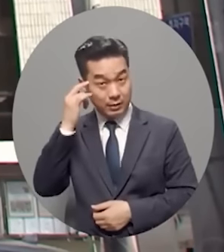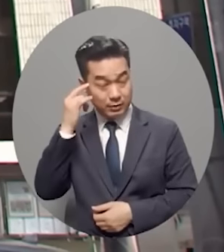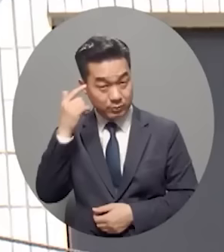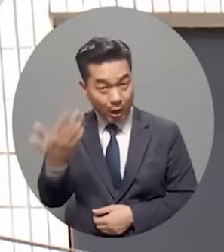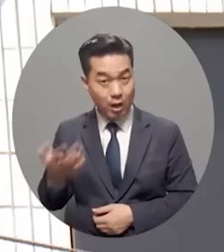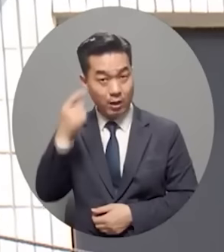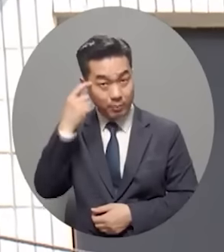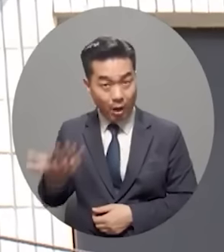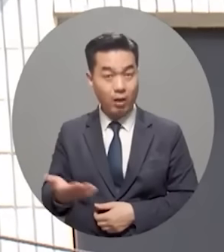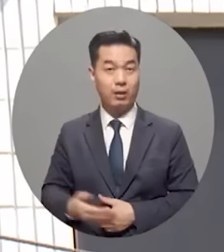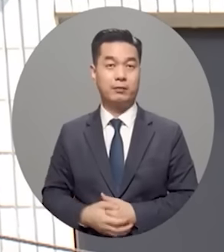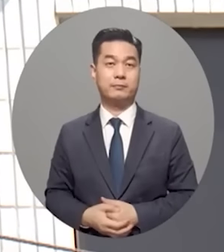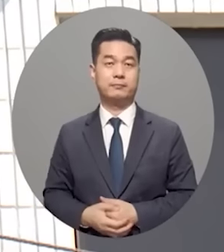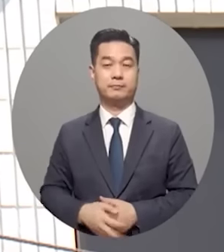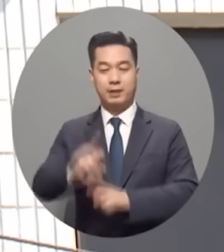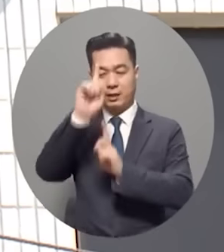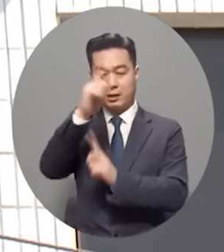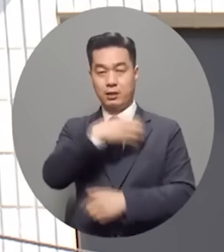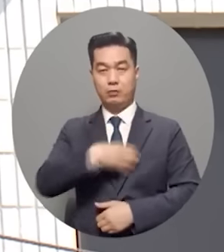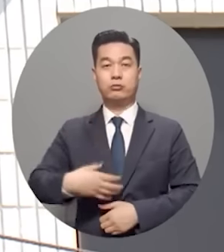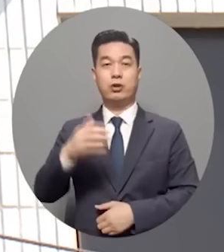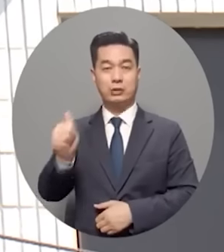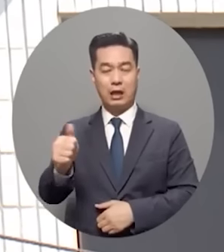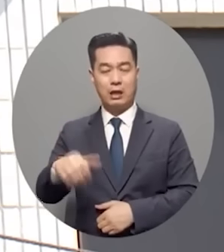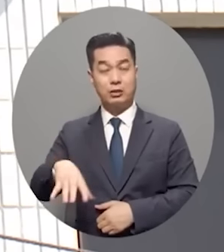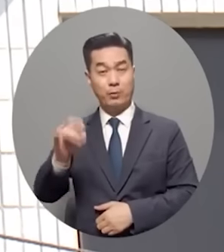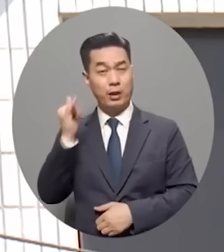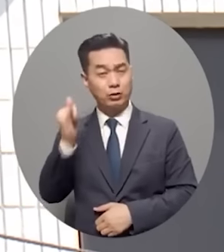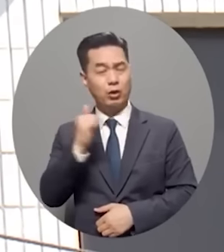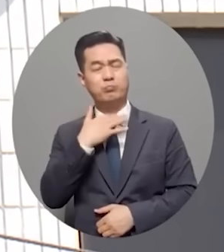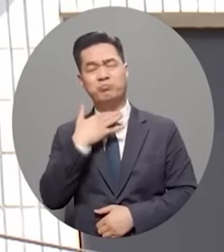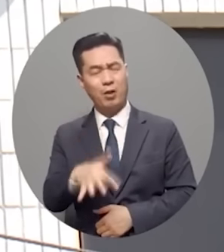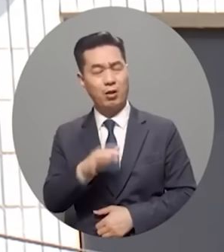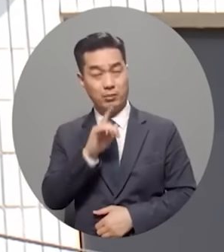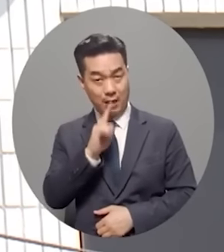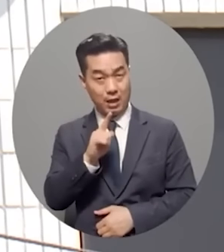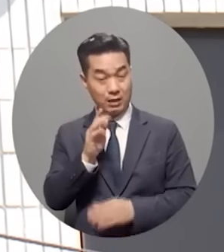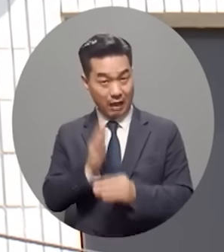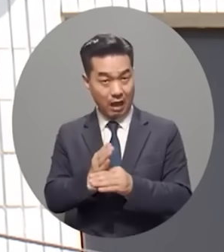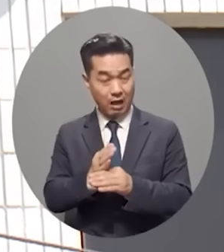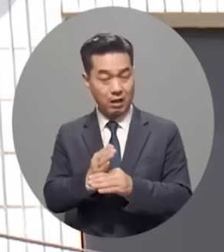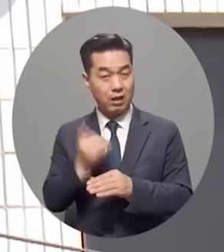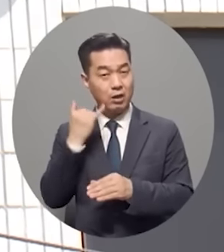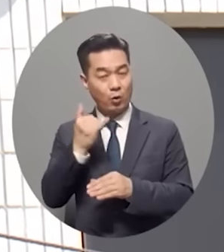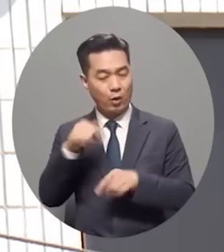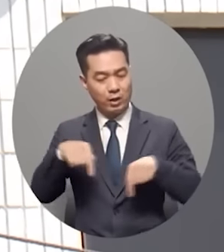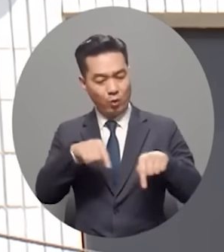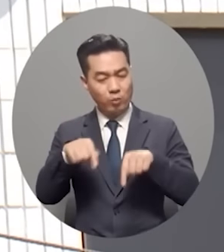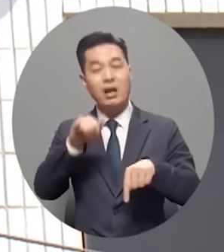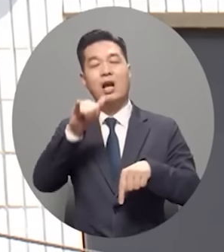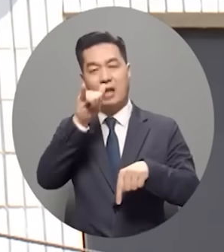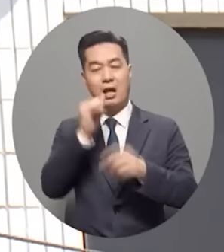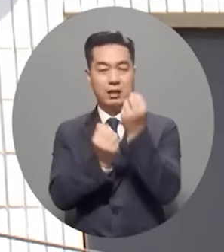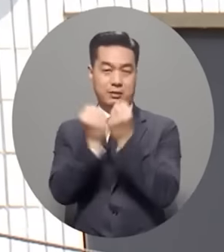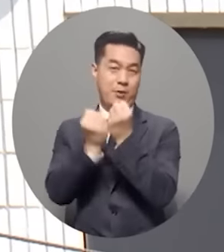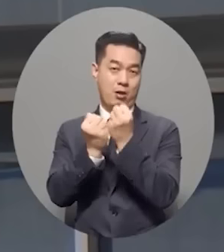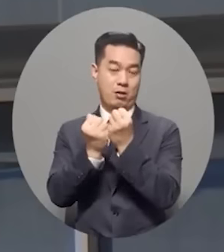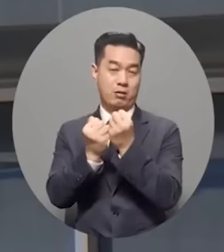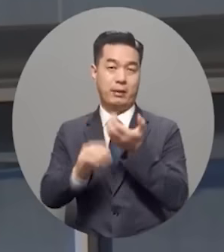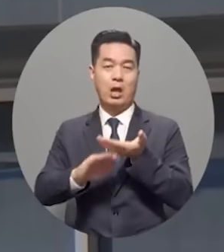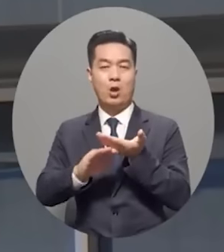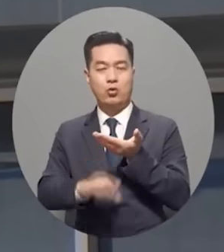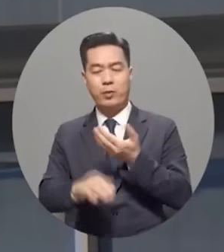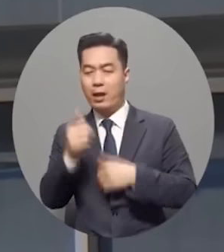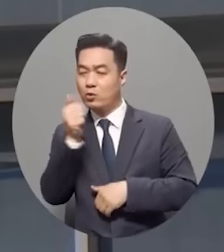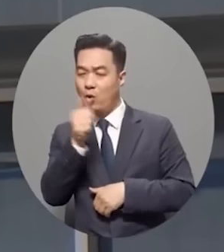요청했습니다. 이 구청장은 처음에는 전화한 사실이 없다고 하다가 통화 녹음된 내용이 있다고 설명하자 후배를